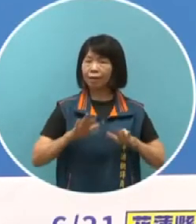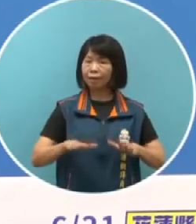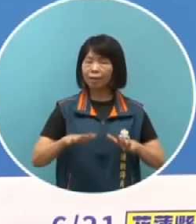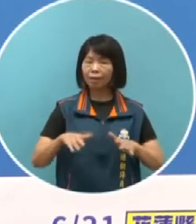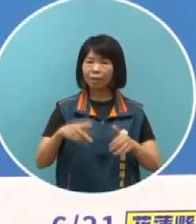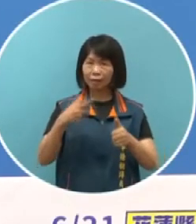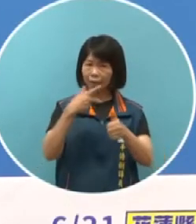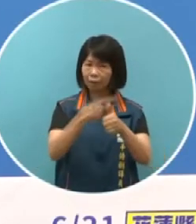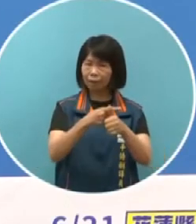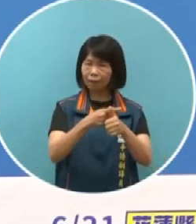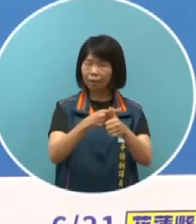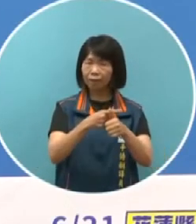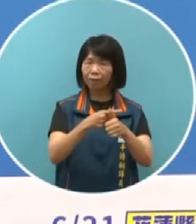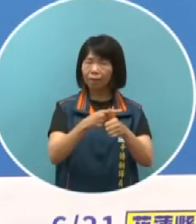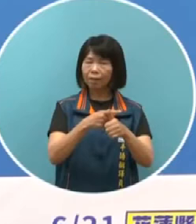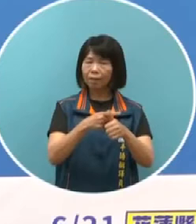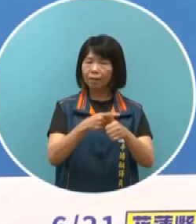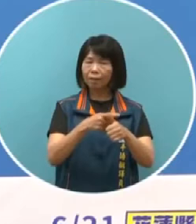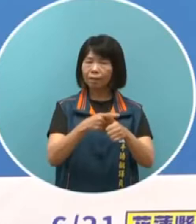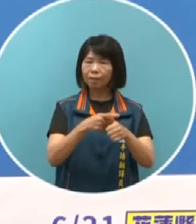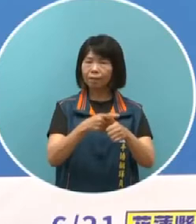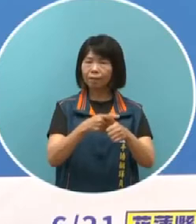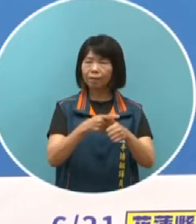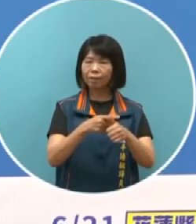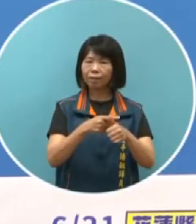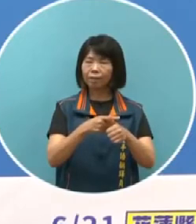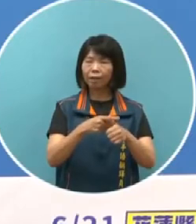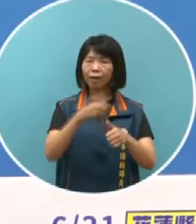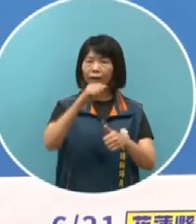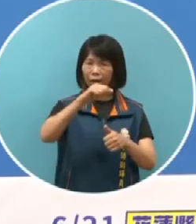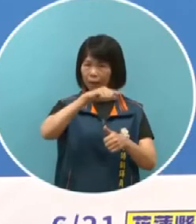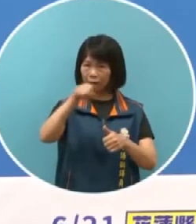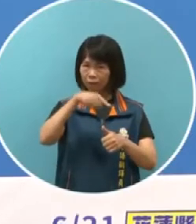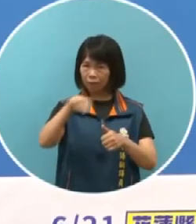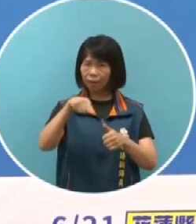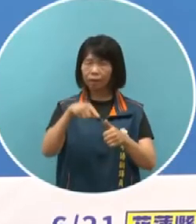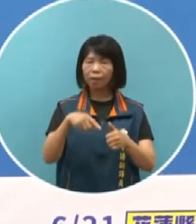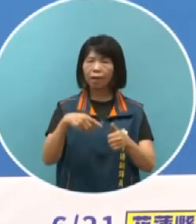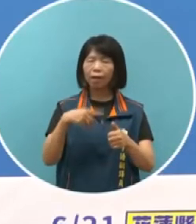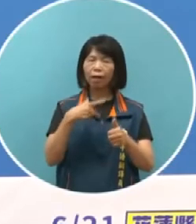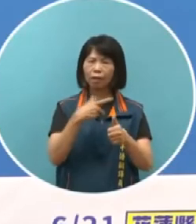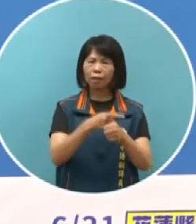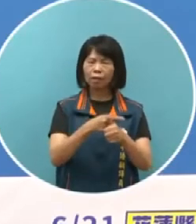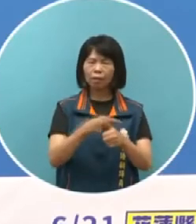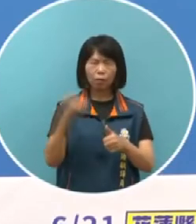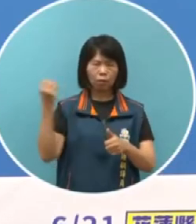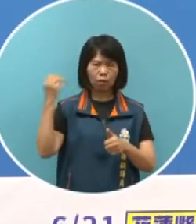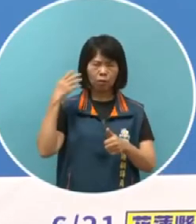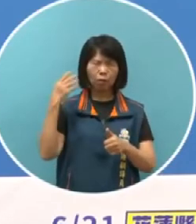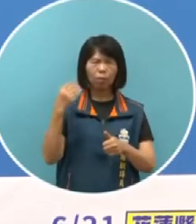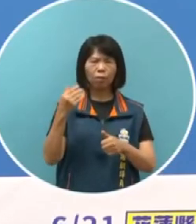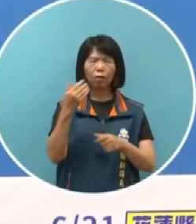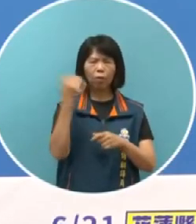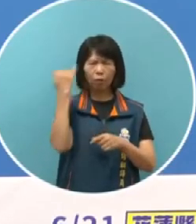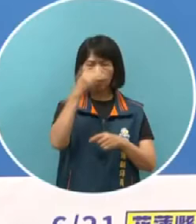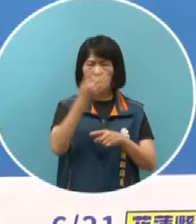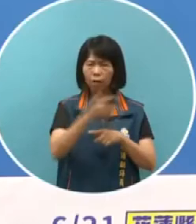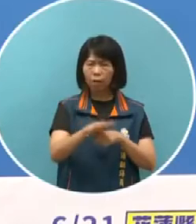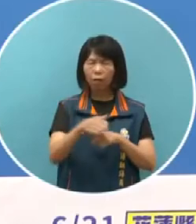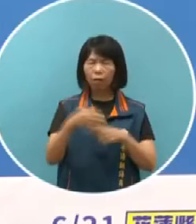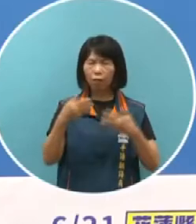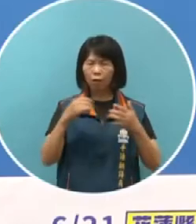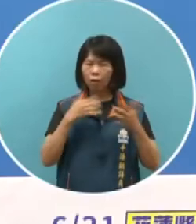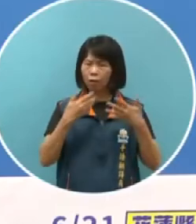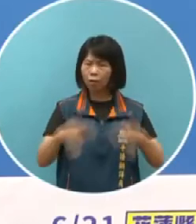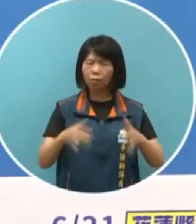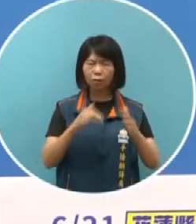天的接种这个因为AZ 疫苗这个影响，所以有很多的乡亲或者是